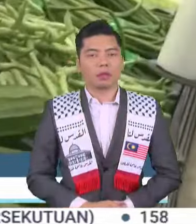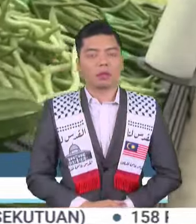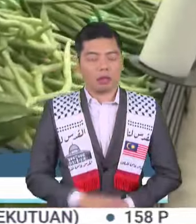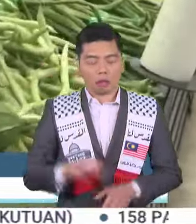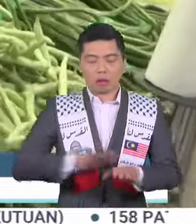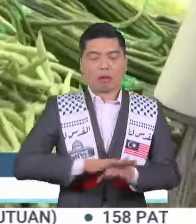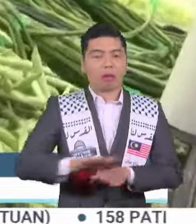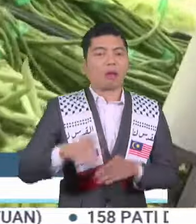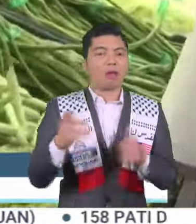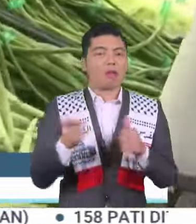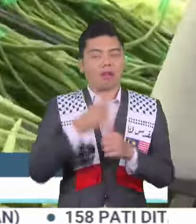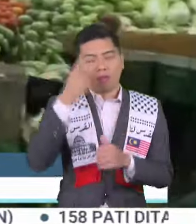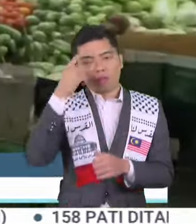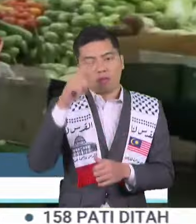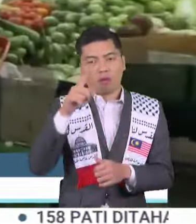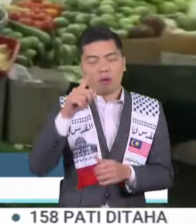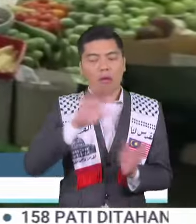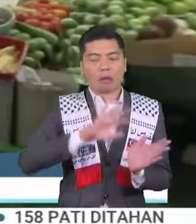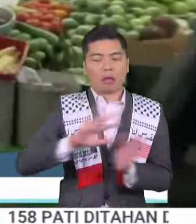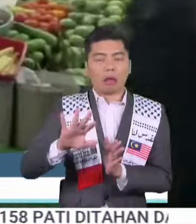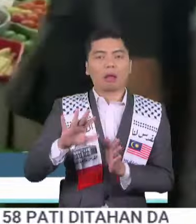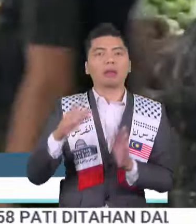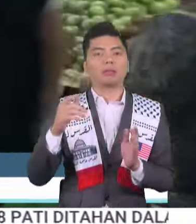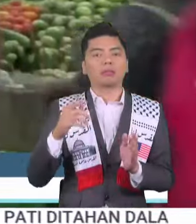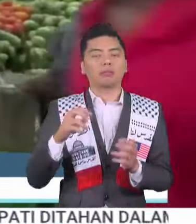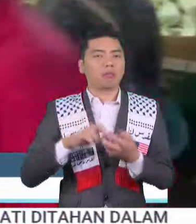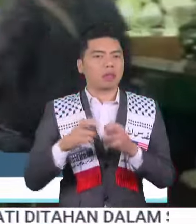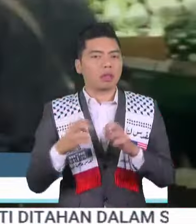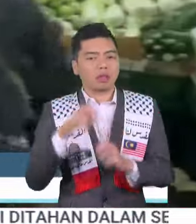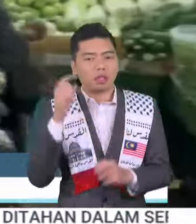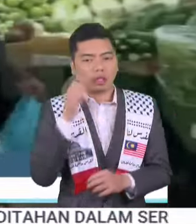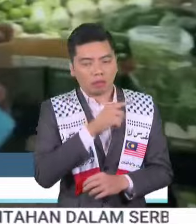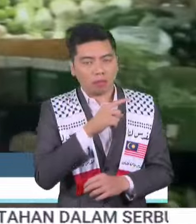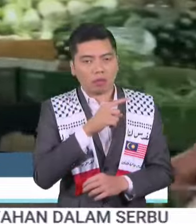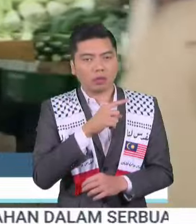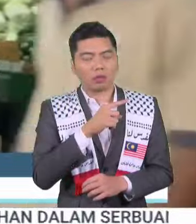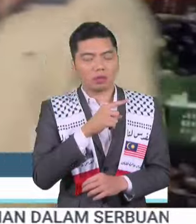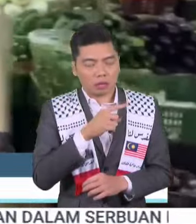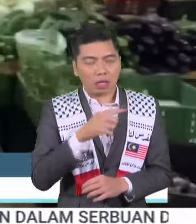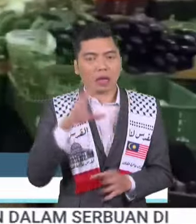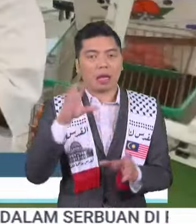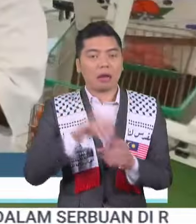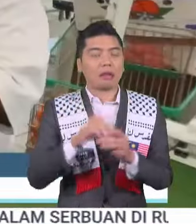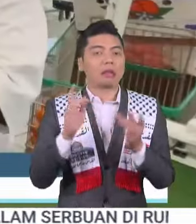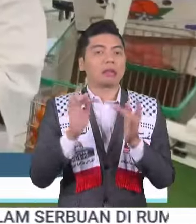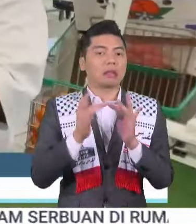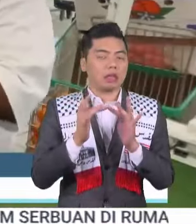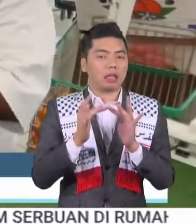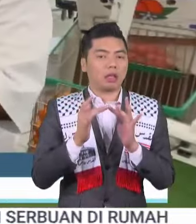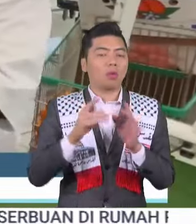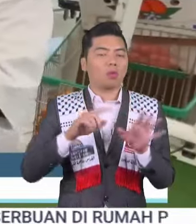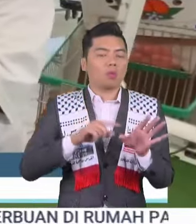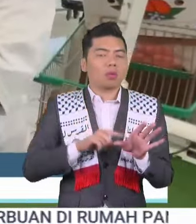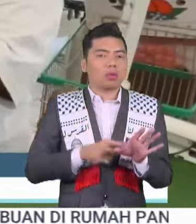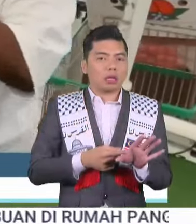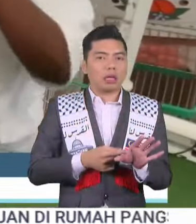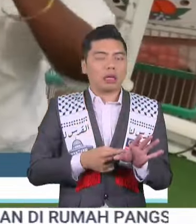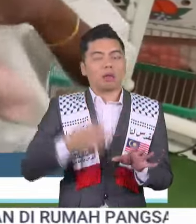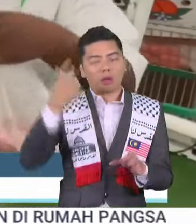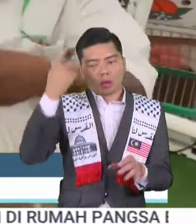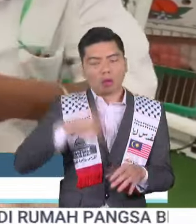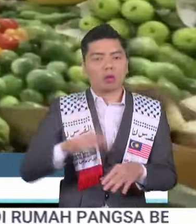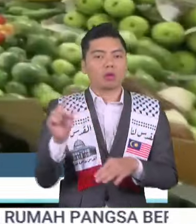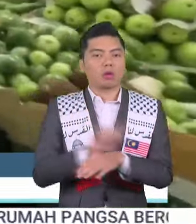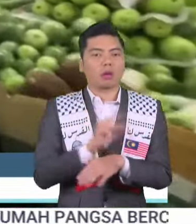pertama bagi mengelak menjadi mangsa penipuan, terutamanya dalam era kepesatan digital ini, bermula dengan menjadi pengguna